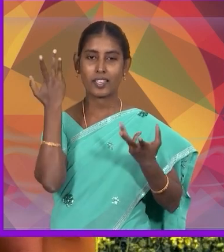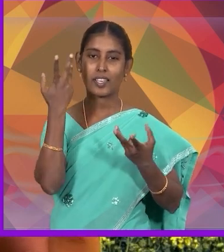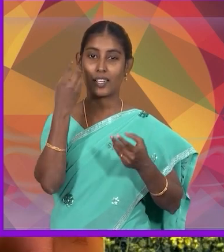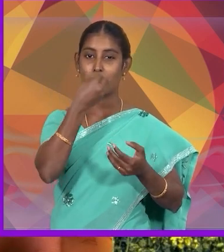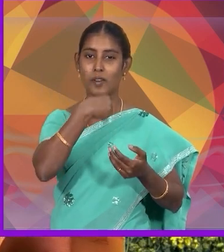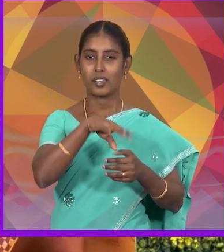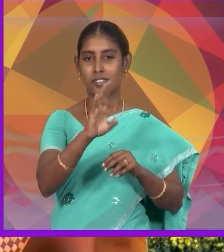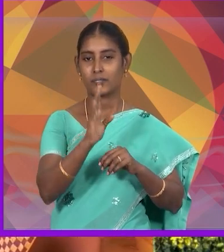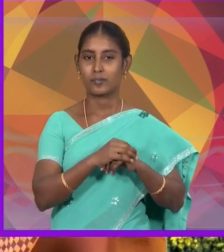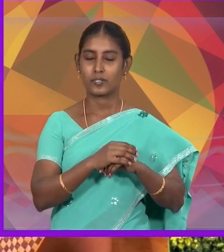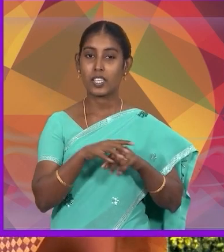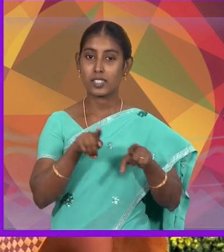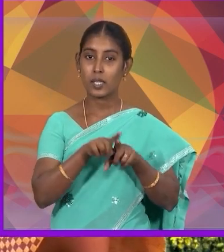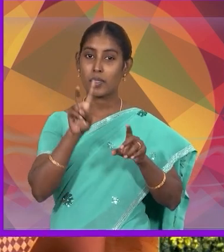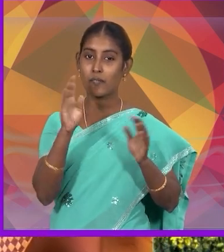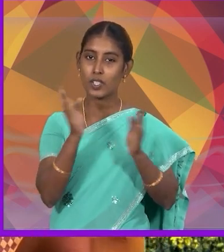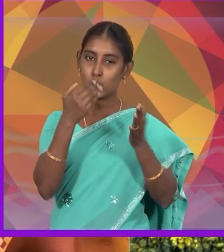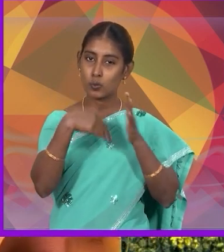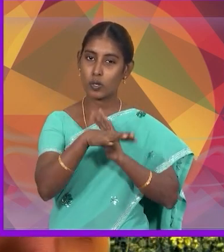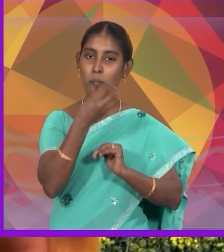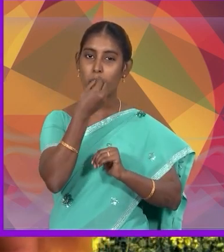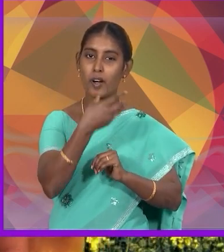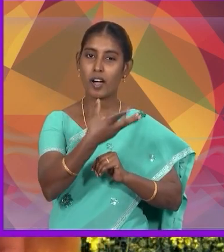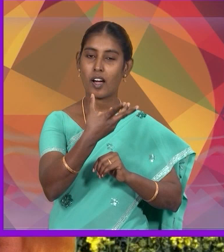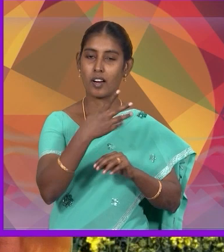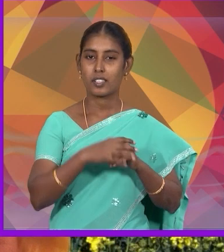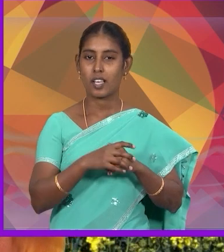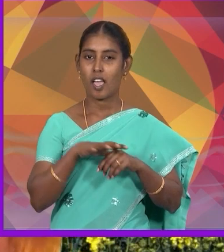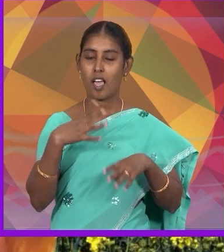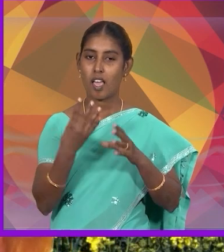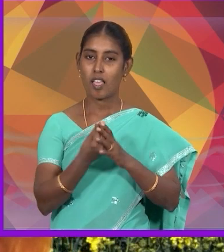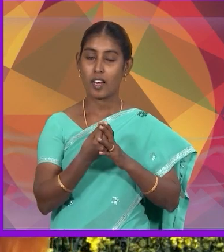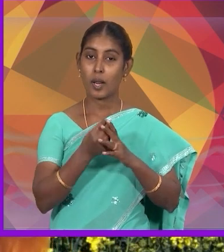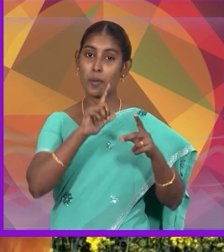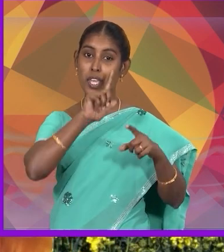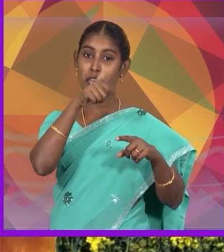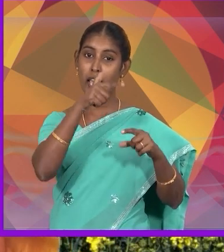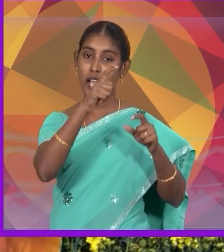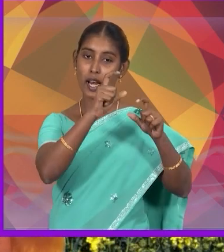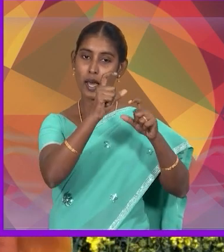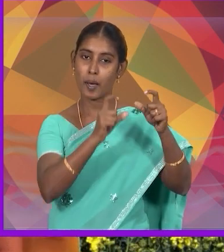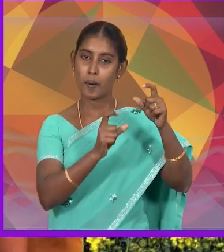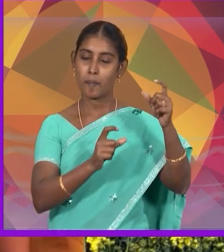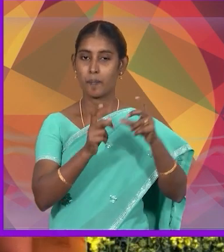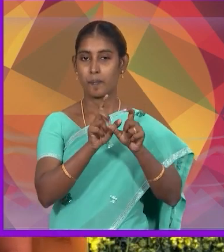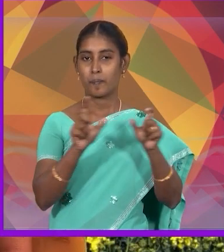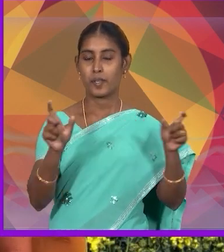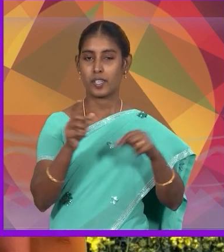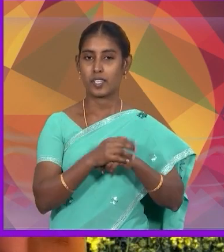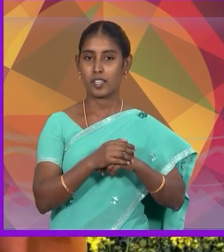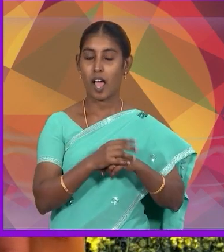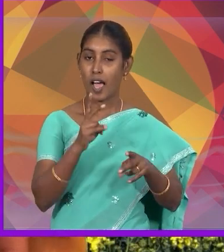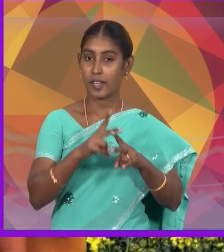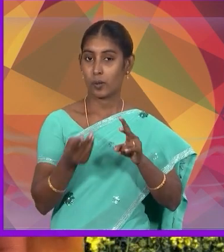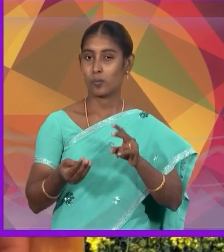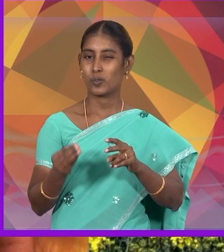இந்த நாட்டுப்புற பாடல்கள் பாத்தீங்கன்னா பாடப்படும் சூழலுக்கு ஏற்ப 7 வகையா பிரிக்கலாம். பின்னர் ஆராய்ச்சி பண்ணவங்க சில